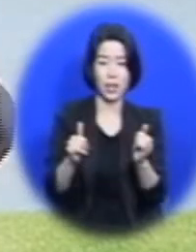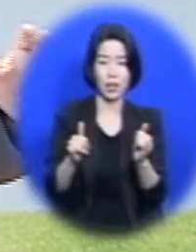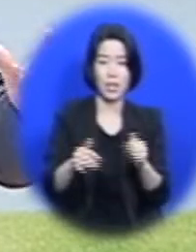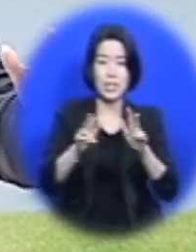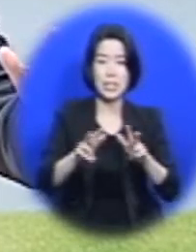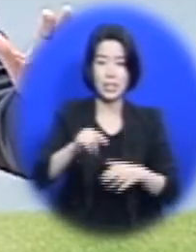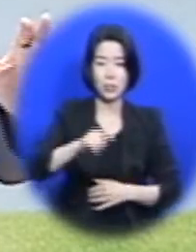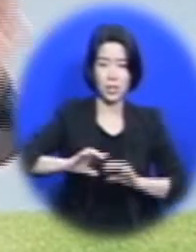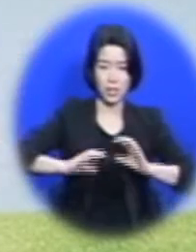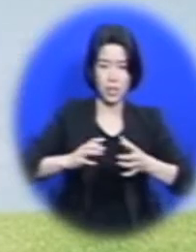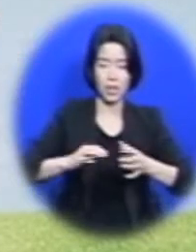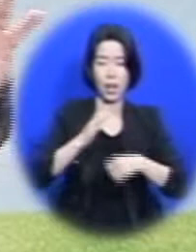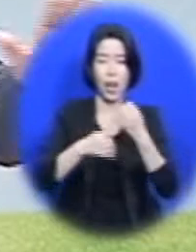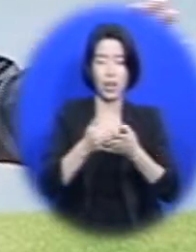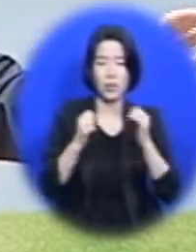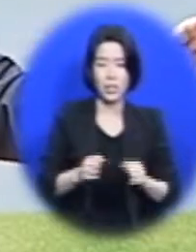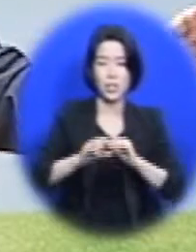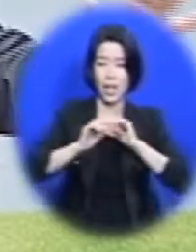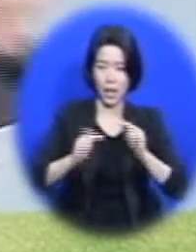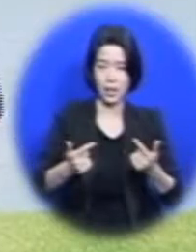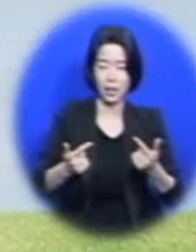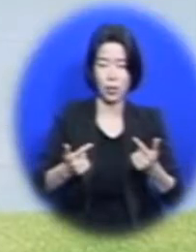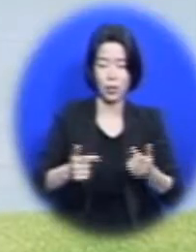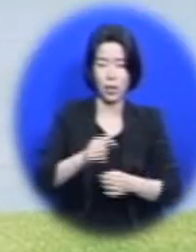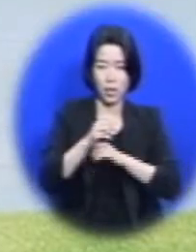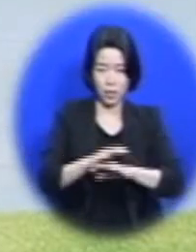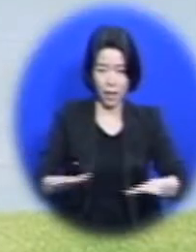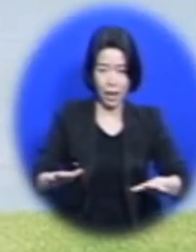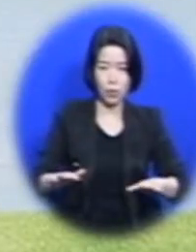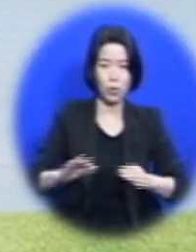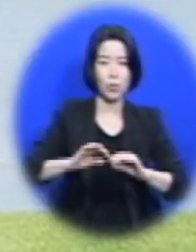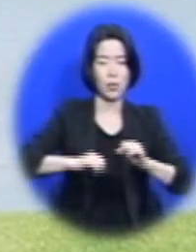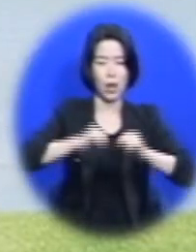지금 이 세상은 하나님이 안 계시다는 것을 전제로 하고 움직이고 있습니다.